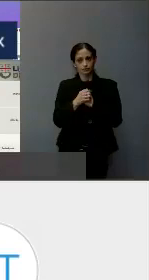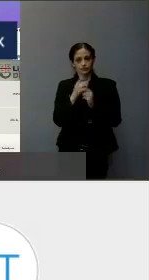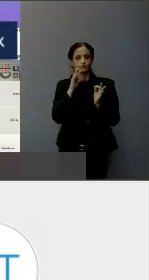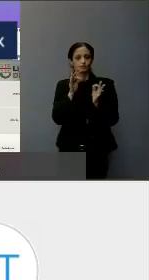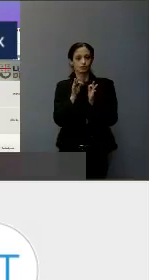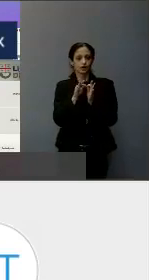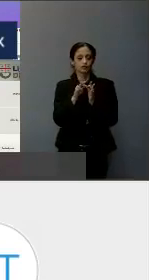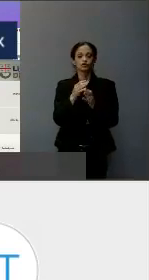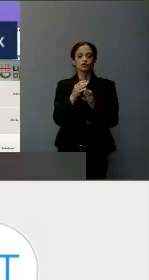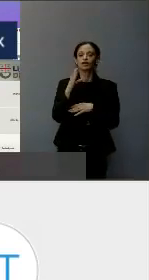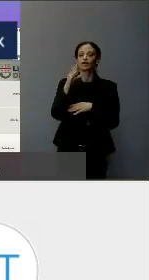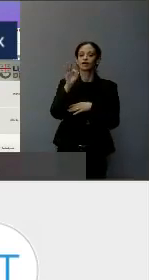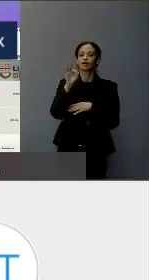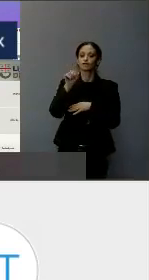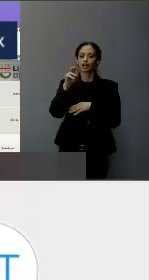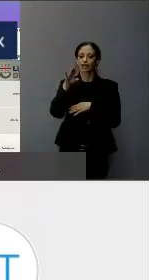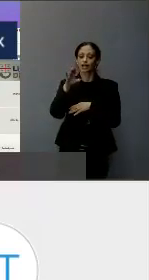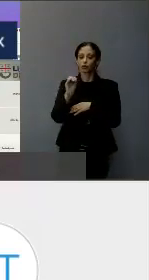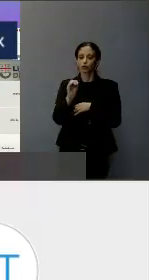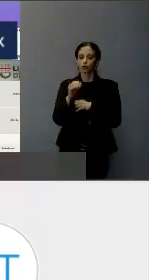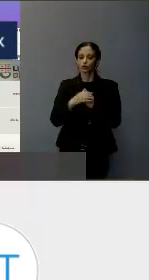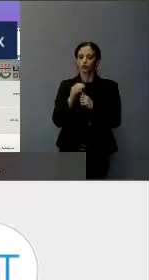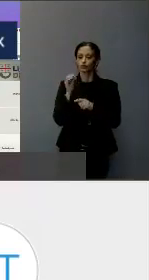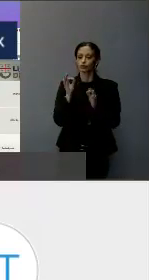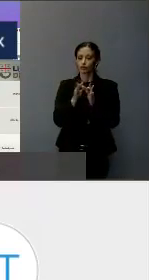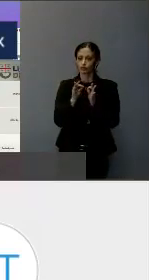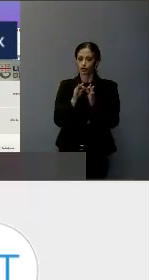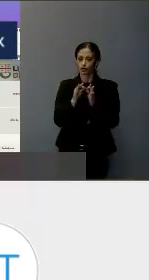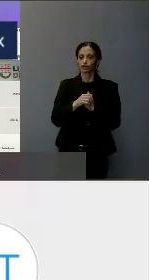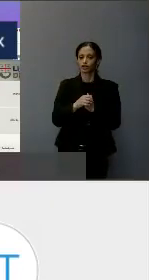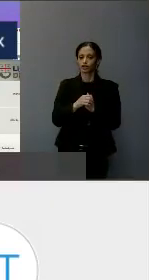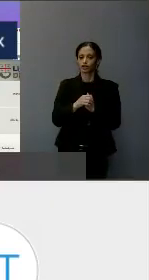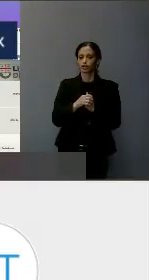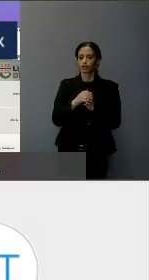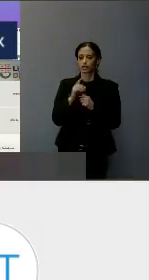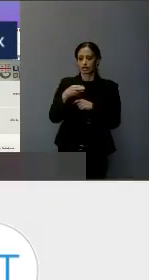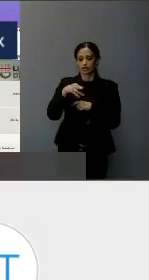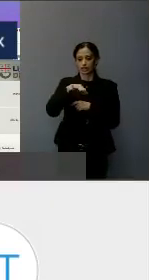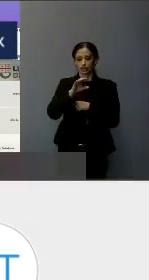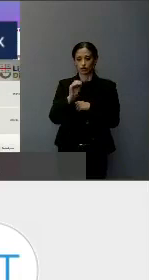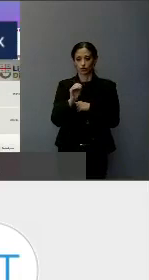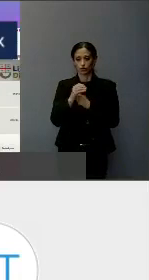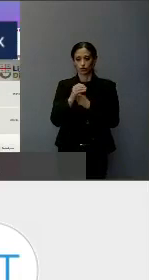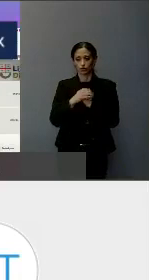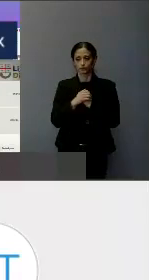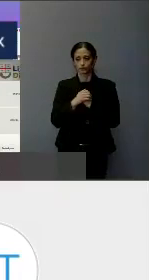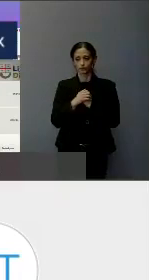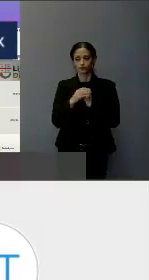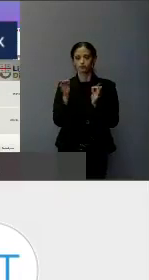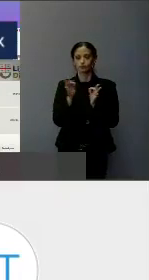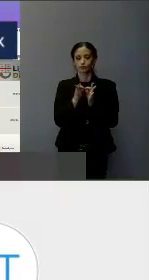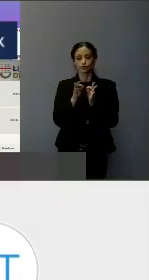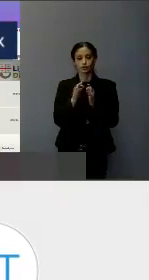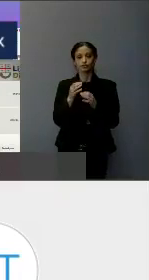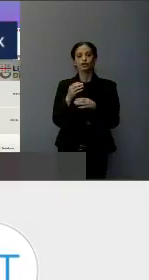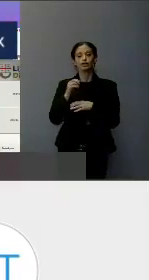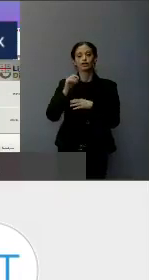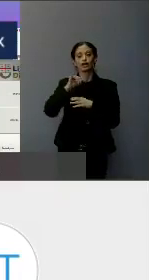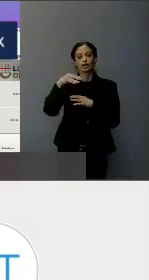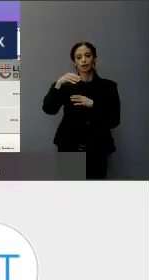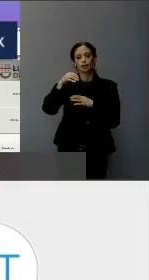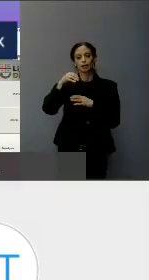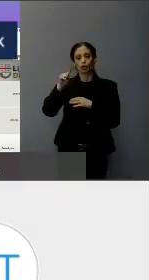amore con il consigliere ferrero parlerebbero consigliere grillo favorevole consigliere